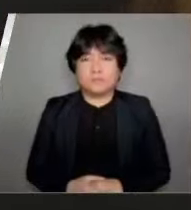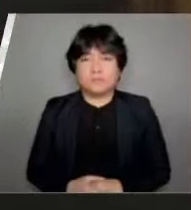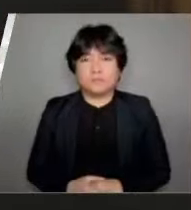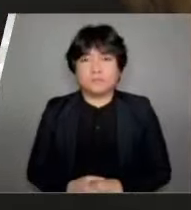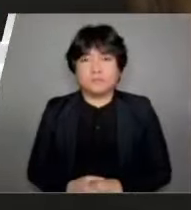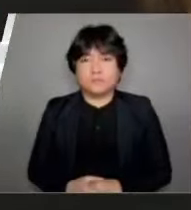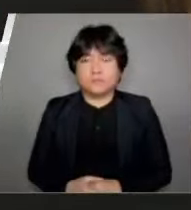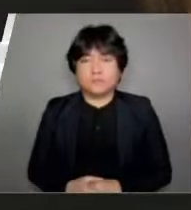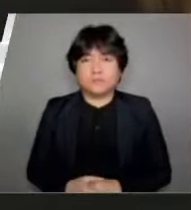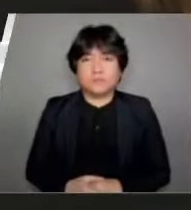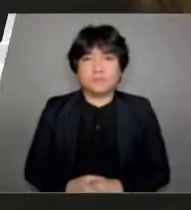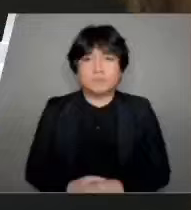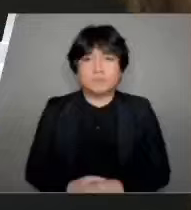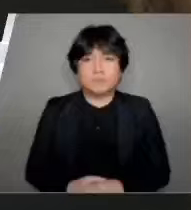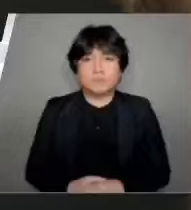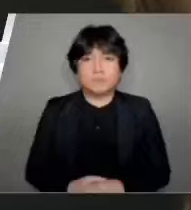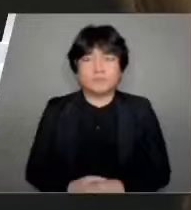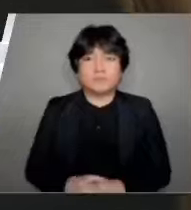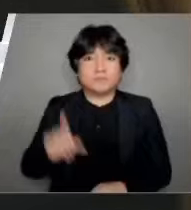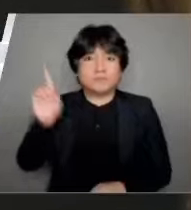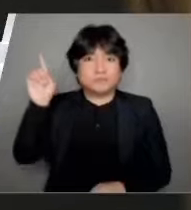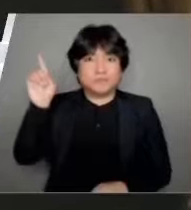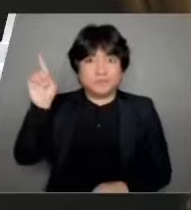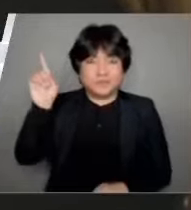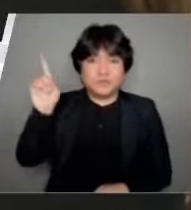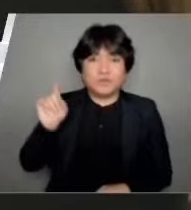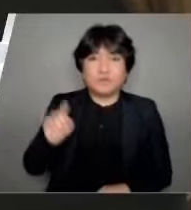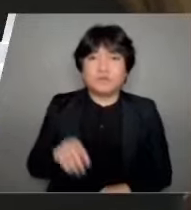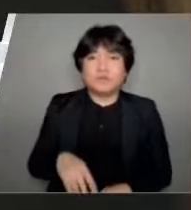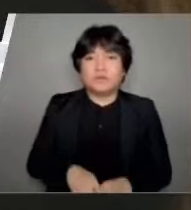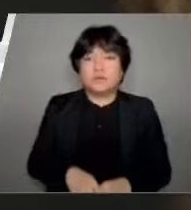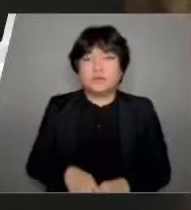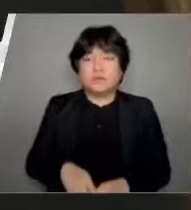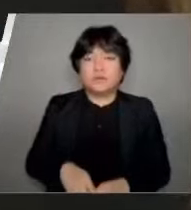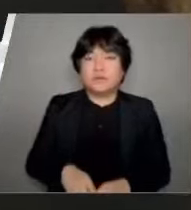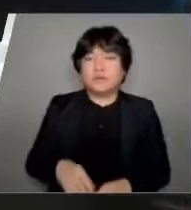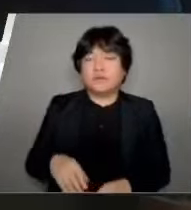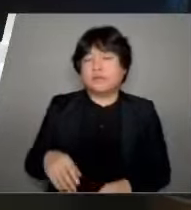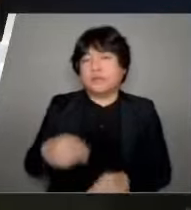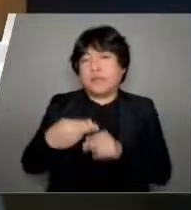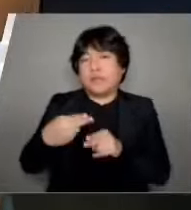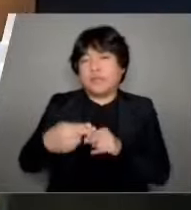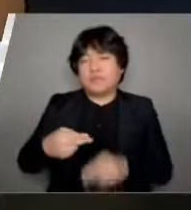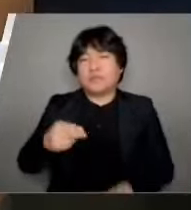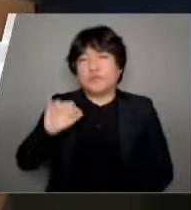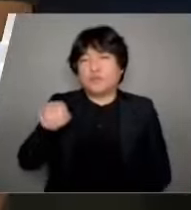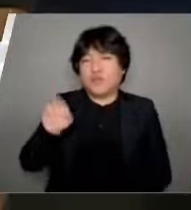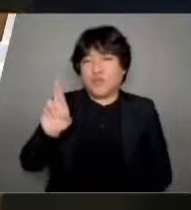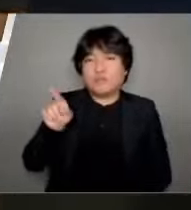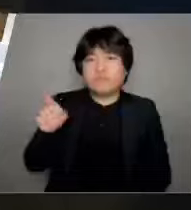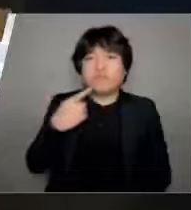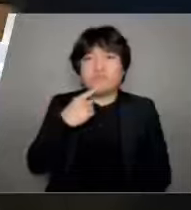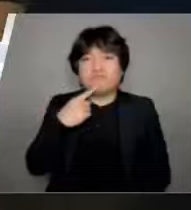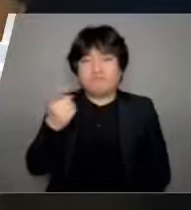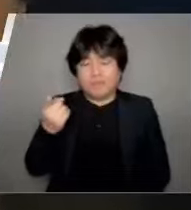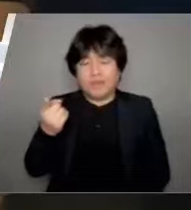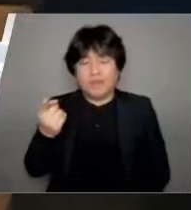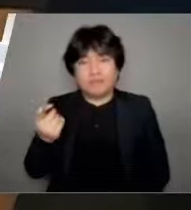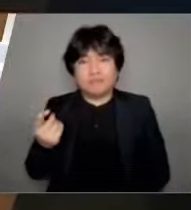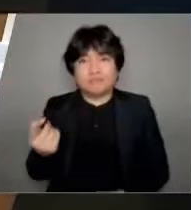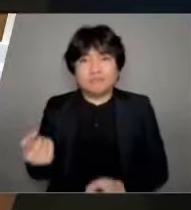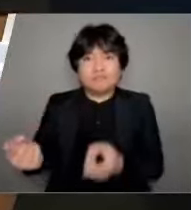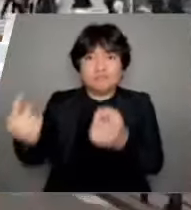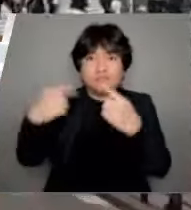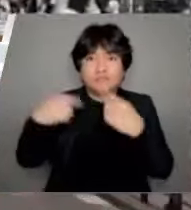Isa si JR sa mga Pilipinong tumapak sa tanggapan ng Department of Migrant Workers, bit-bit ang pangarap na makapagtrabaho sa